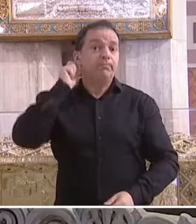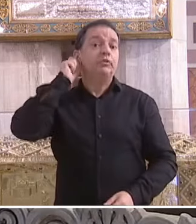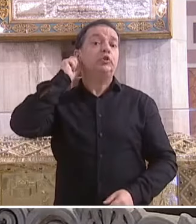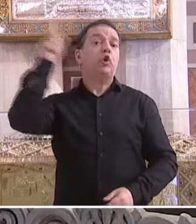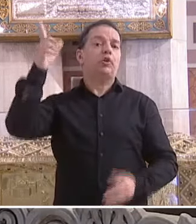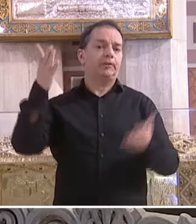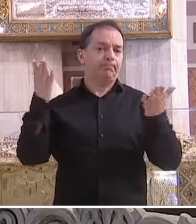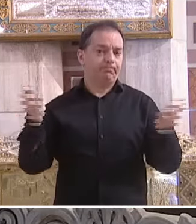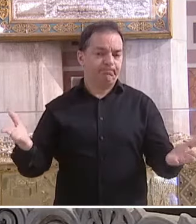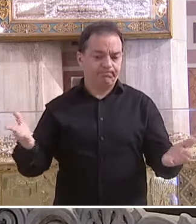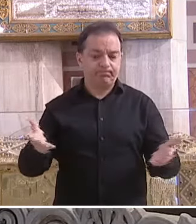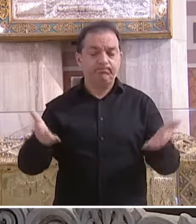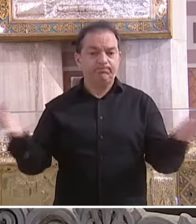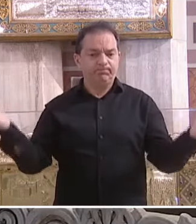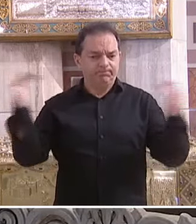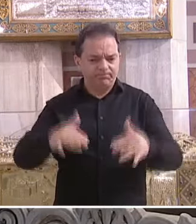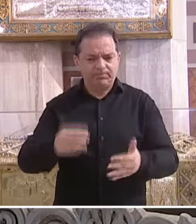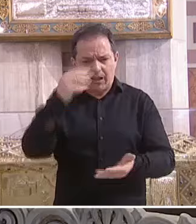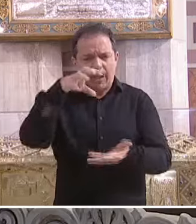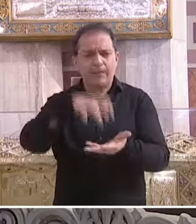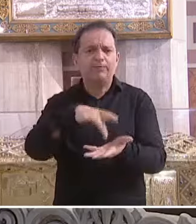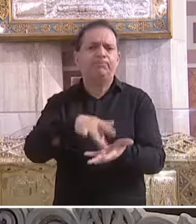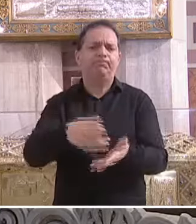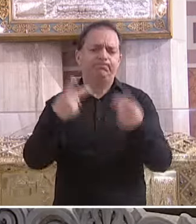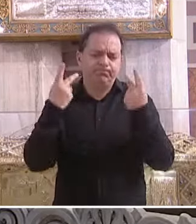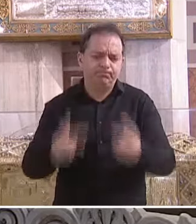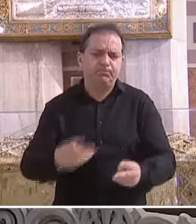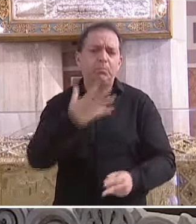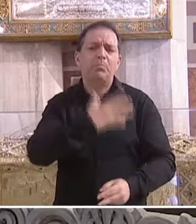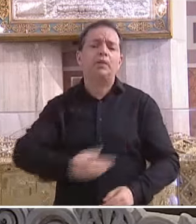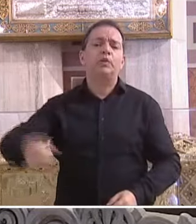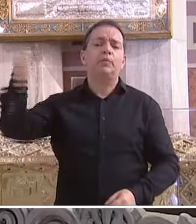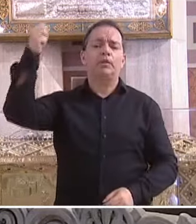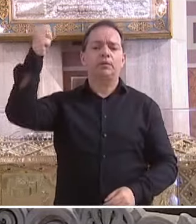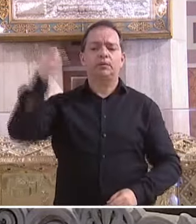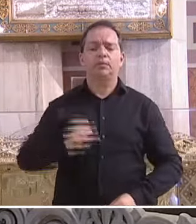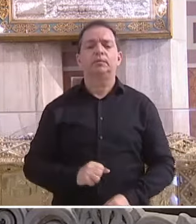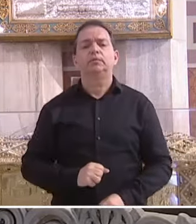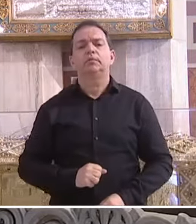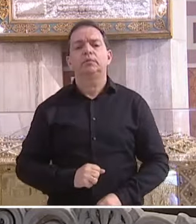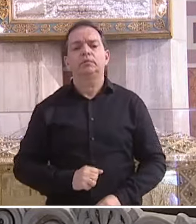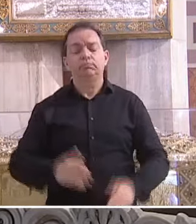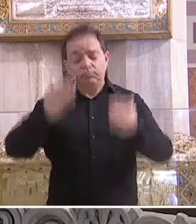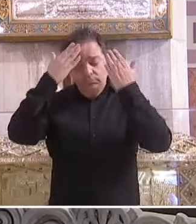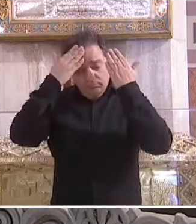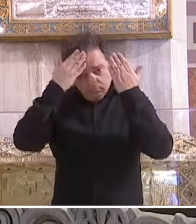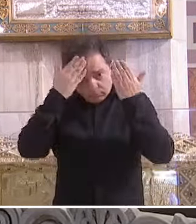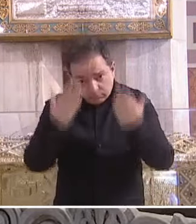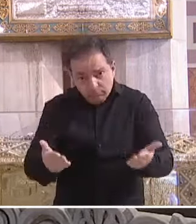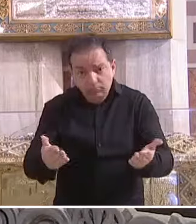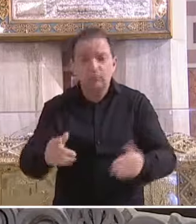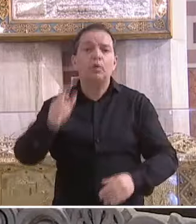στον Ιερό Καθεδρικό Ναό των Αθηνών, είναι αφιερωμένη στον